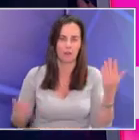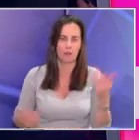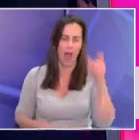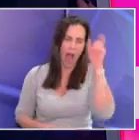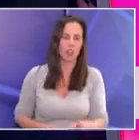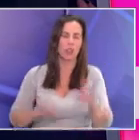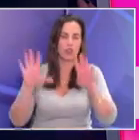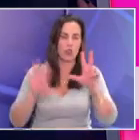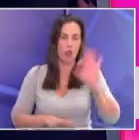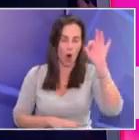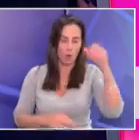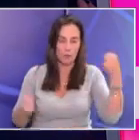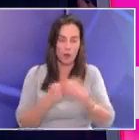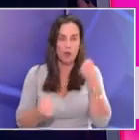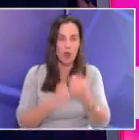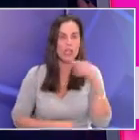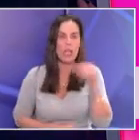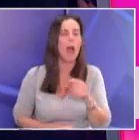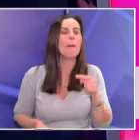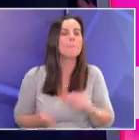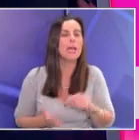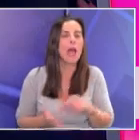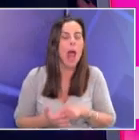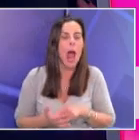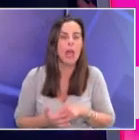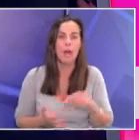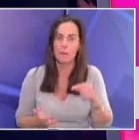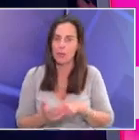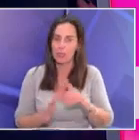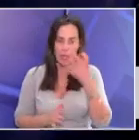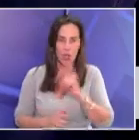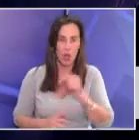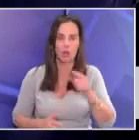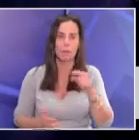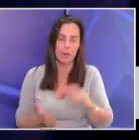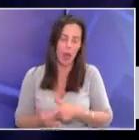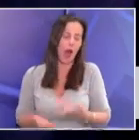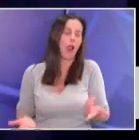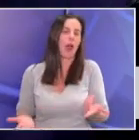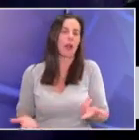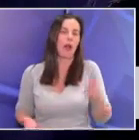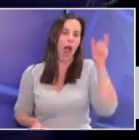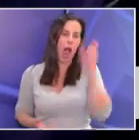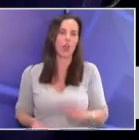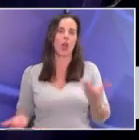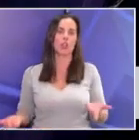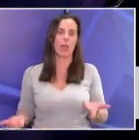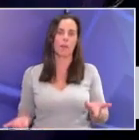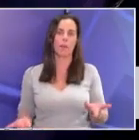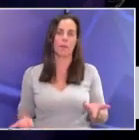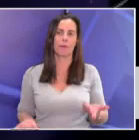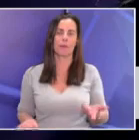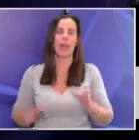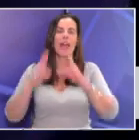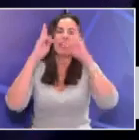האנושי. 93% מהתאונות הקטלניות בישראל נגרמות לצערי, וזה לא הכי נחמד להגיד, בשל הגורם האנושי. תפסיקו